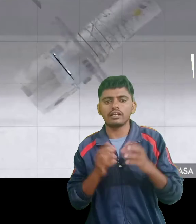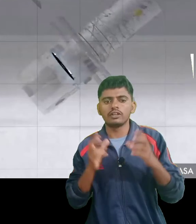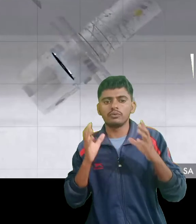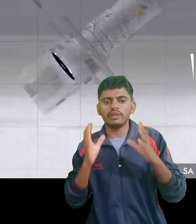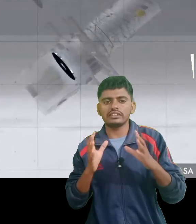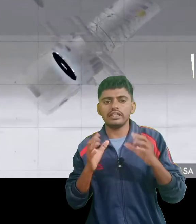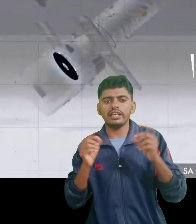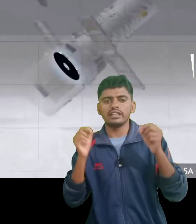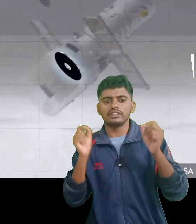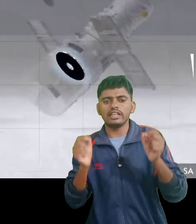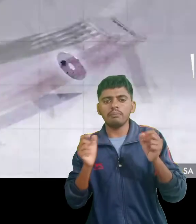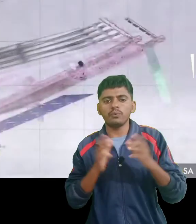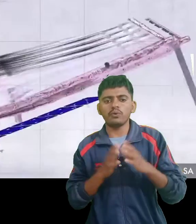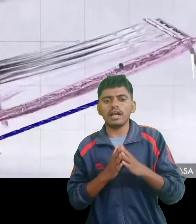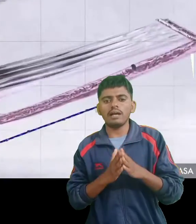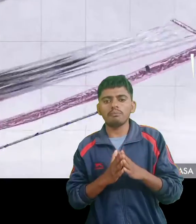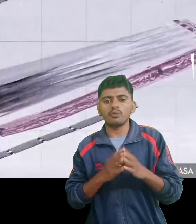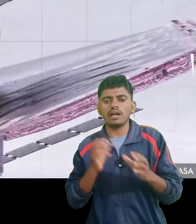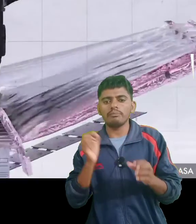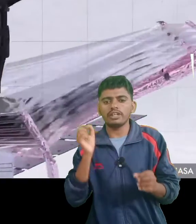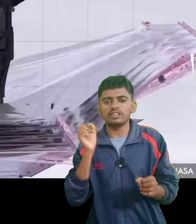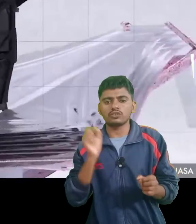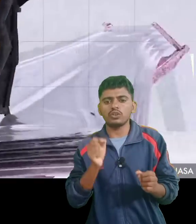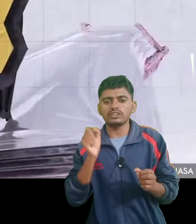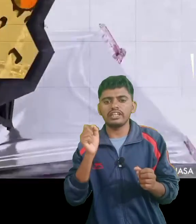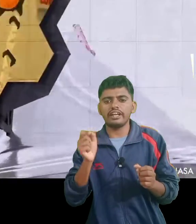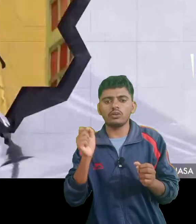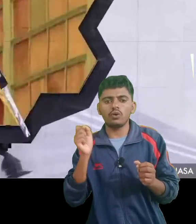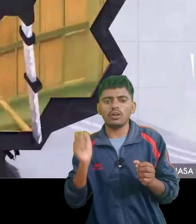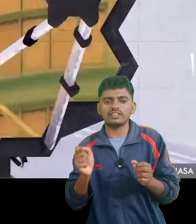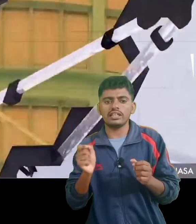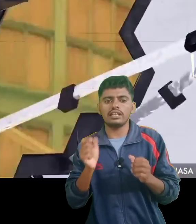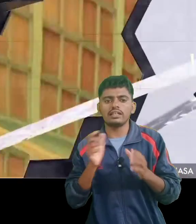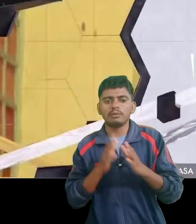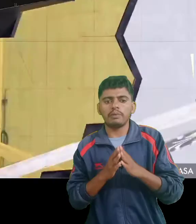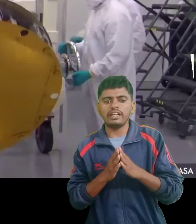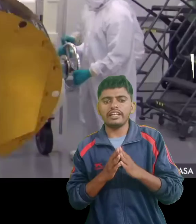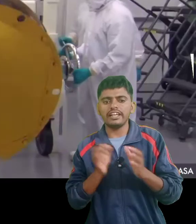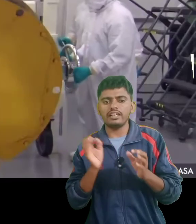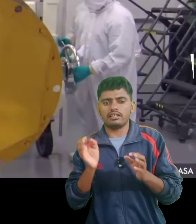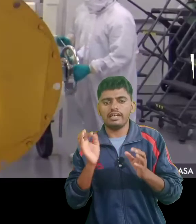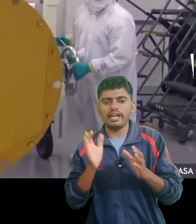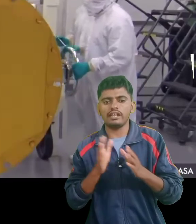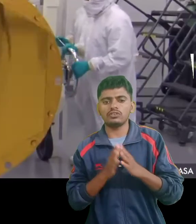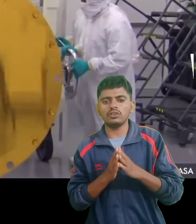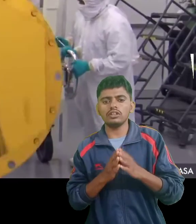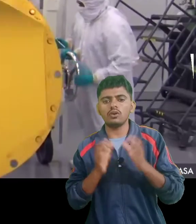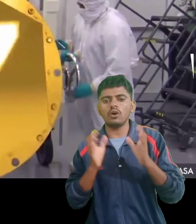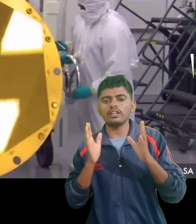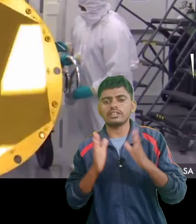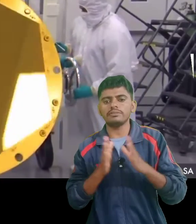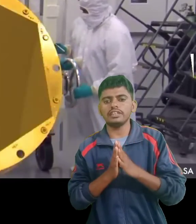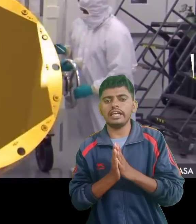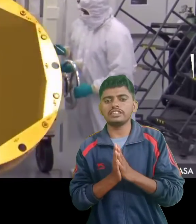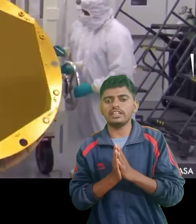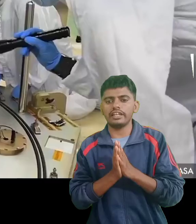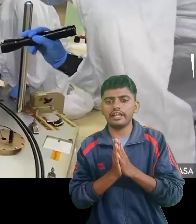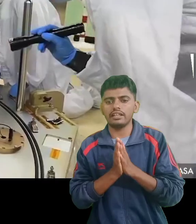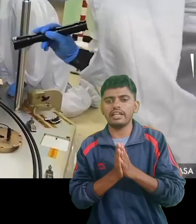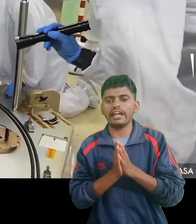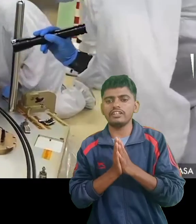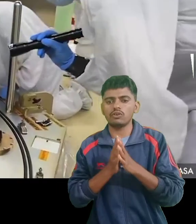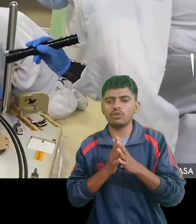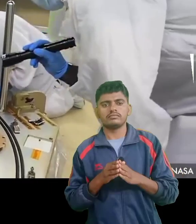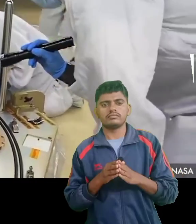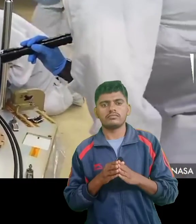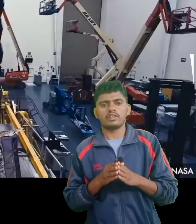का मिरर। वैसे यह पूरा का पूरा मिरर 24 कैरेट गोल्ड से प्लेटेड है, क्योंकि गोल्ड सबसे अच्छे